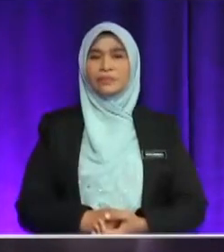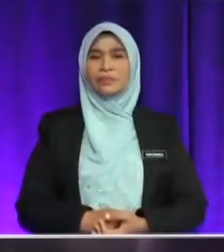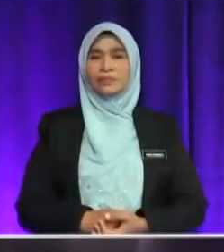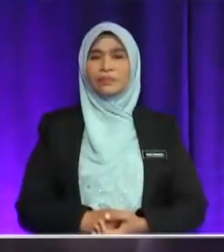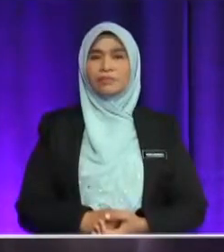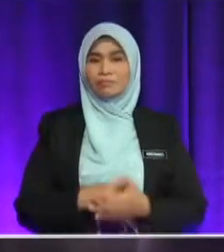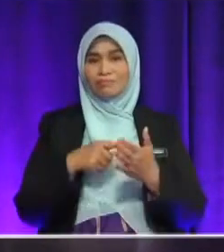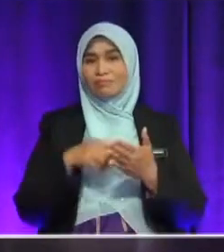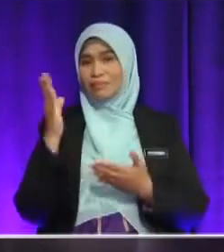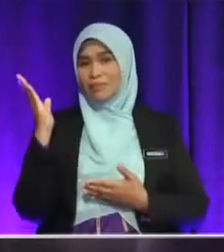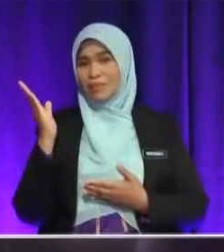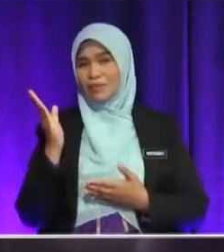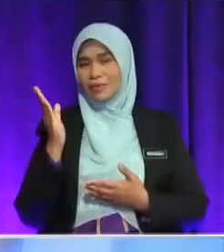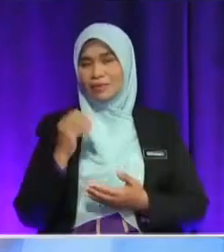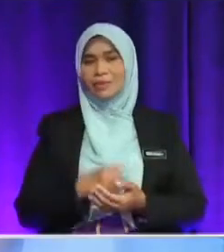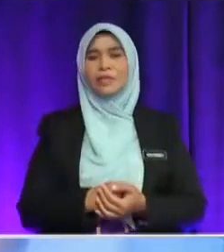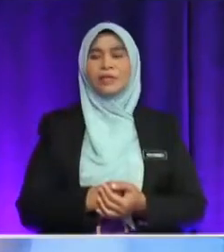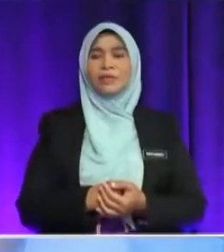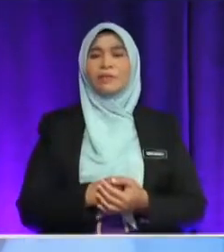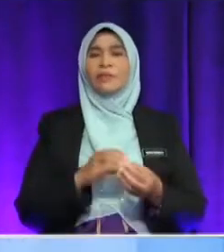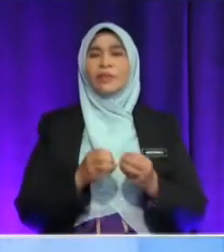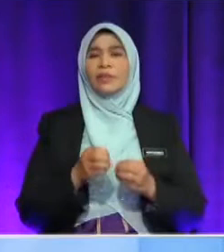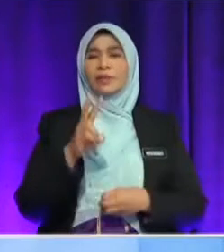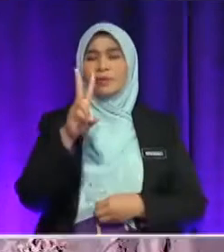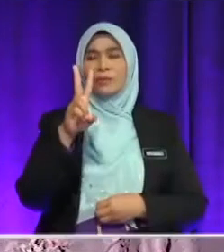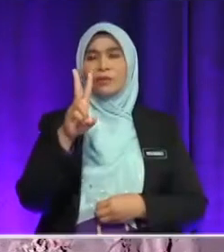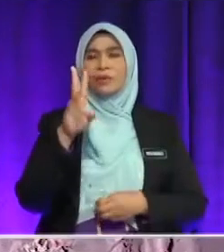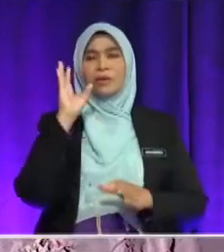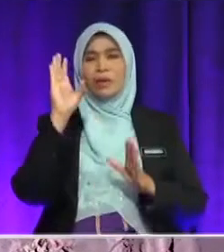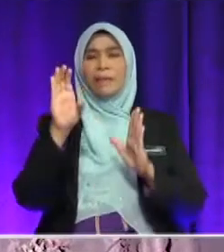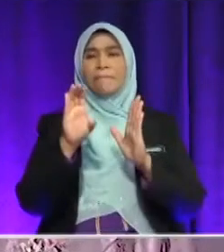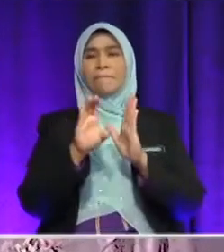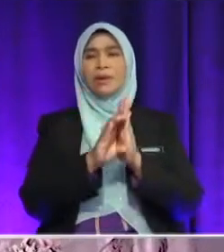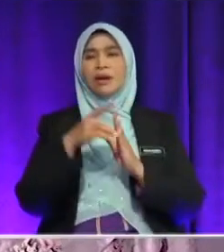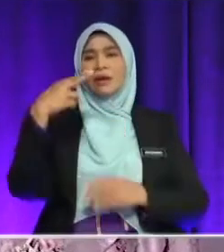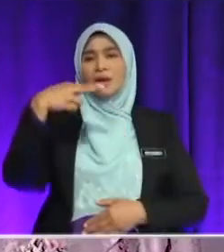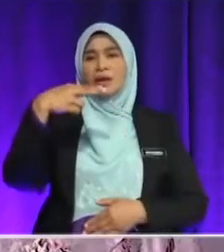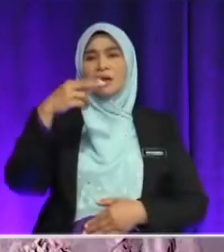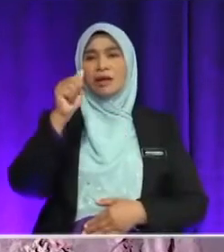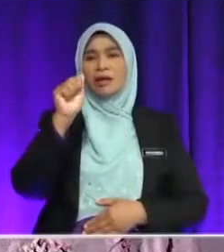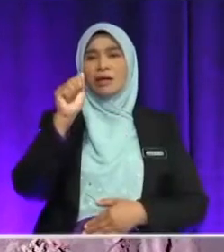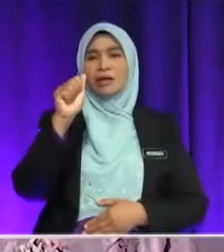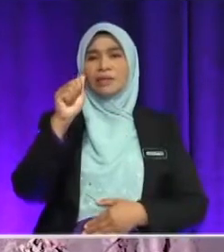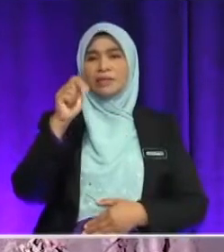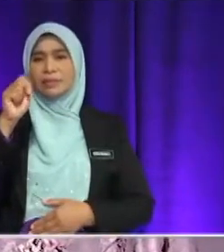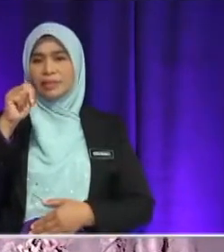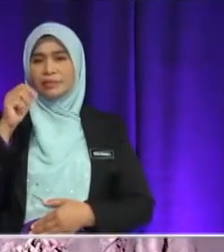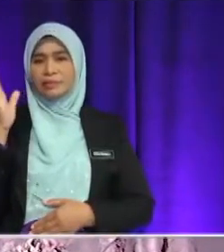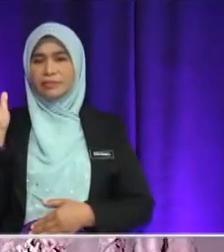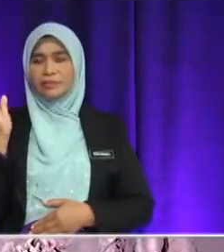177-179 rusnya tokoh kita yang kedua ini gambar yes Hasan al-banna ketiga